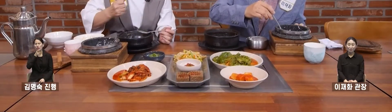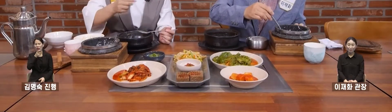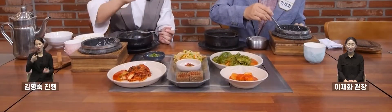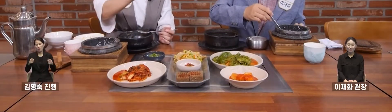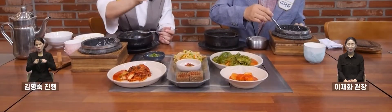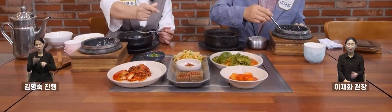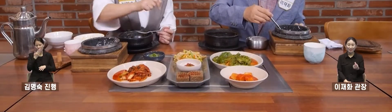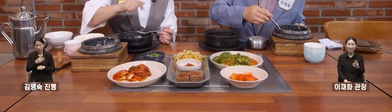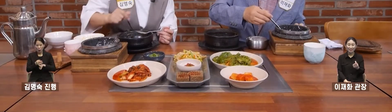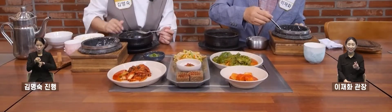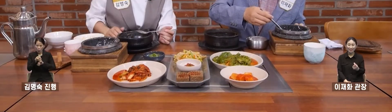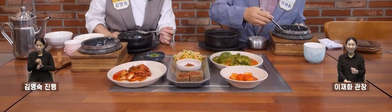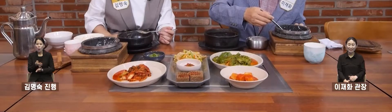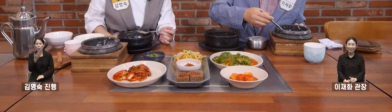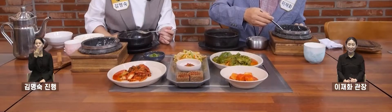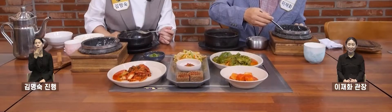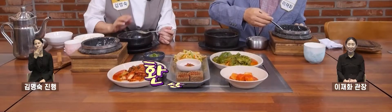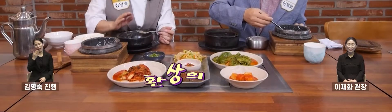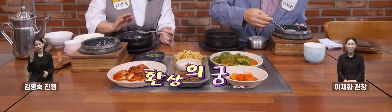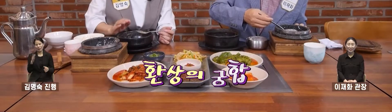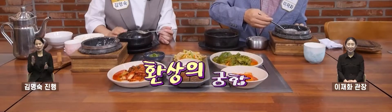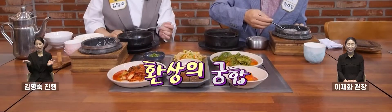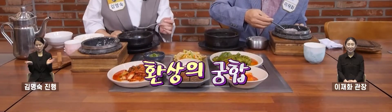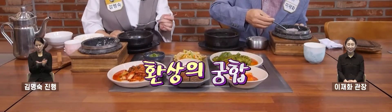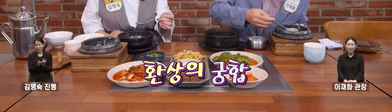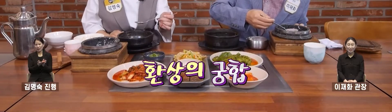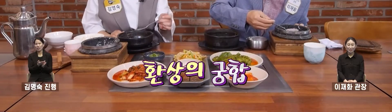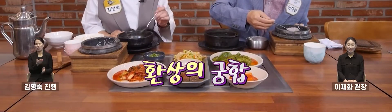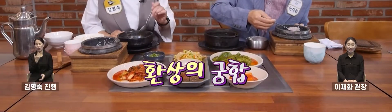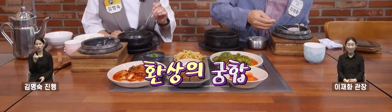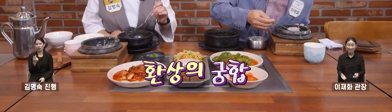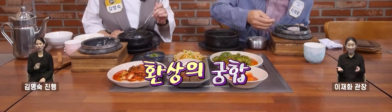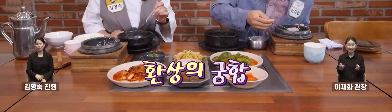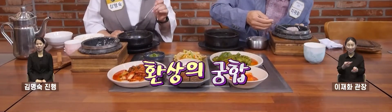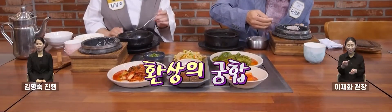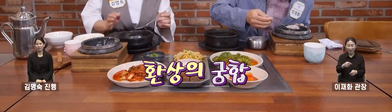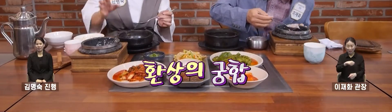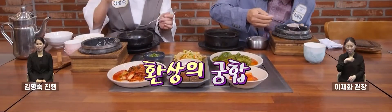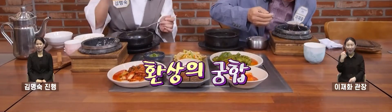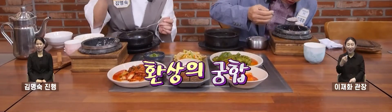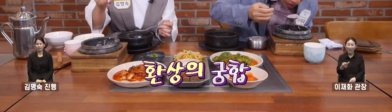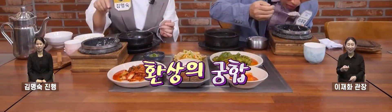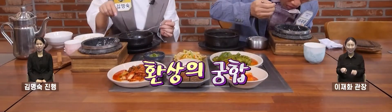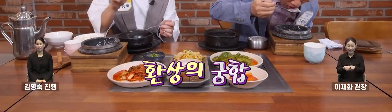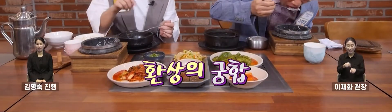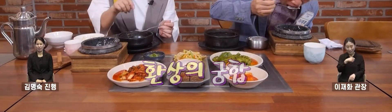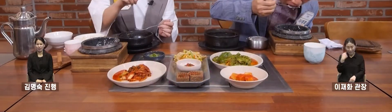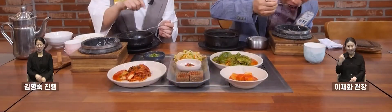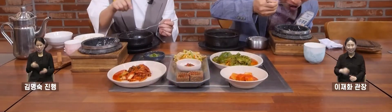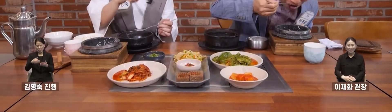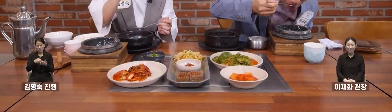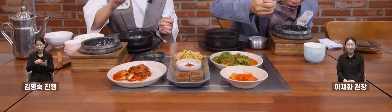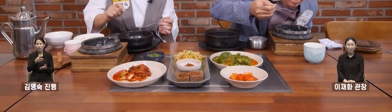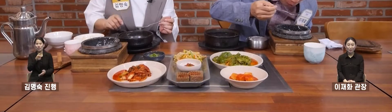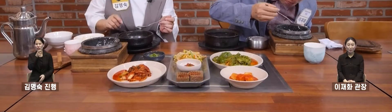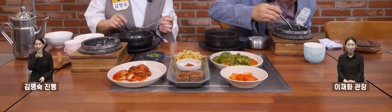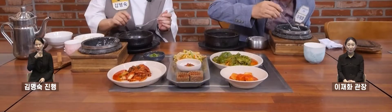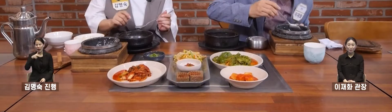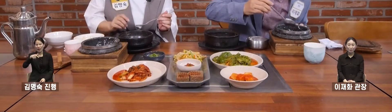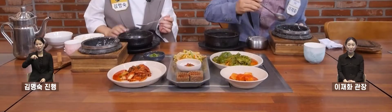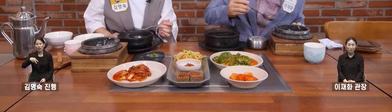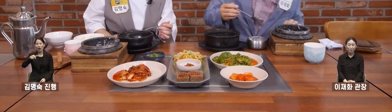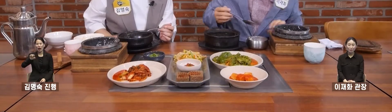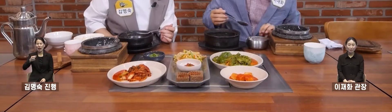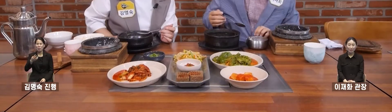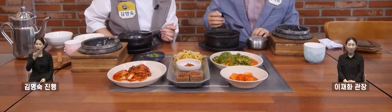네, 맞습니다. 아, 꼭 먹어야 되는 네, 궁합이 맞는 것 같네요. 네. 자, 저희가 이제 거의 뭐 숭늉에다가 젓갈